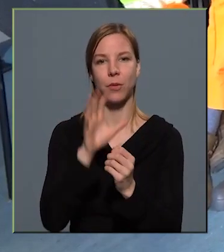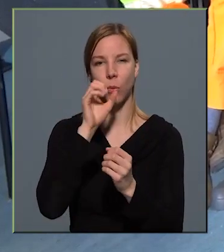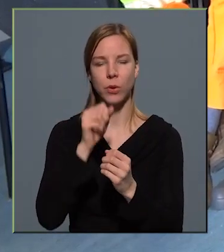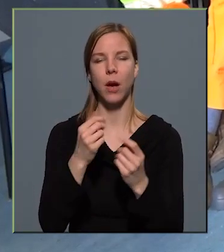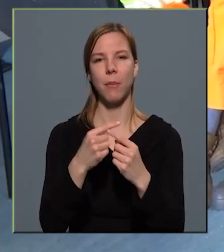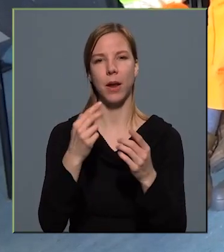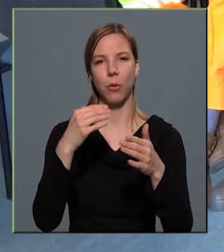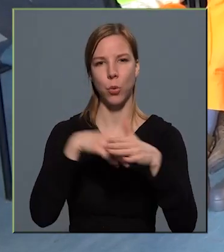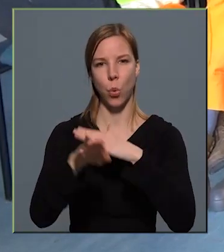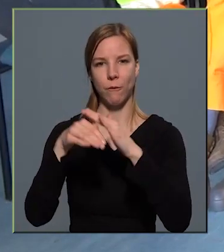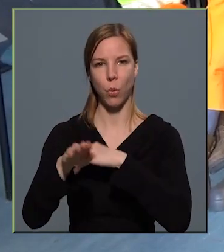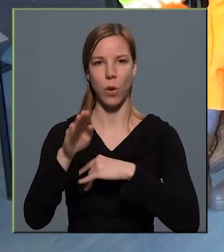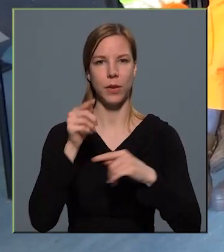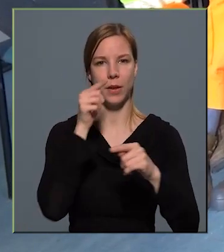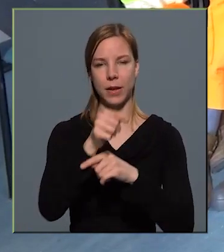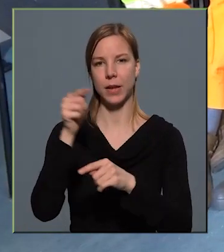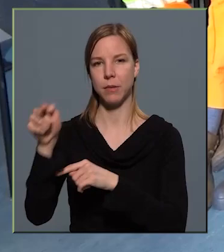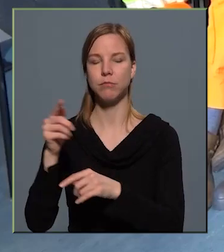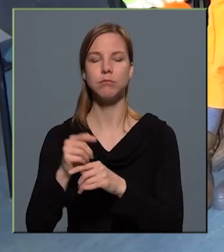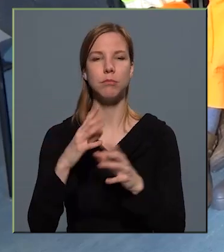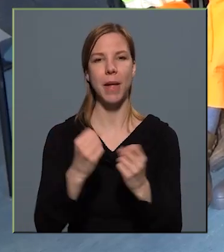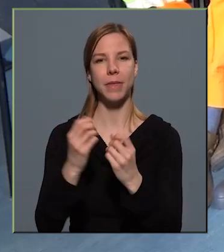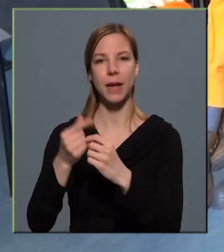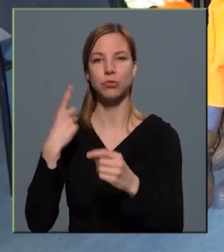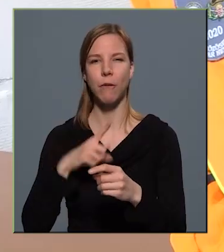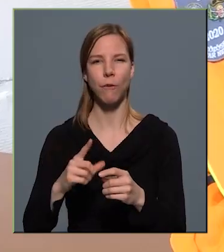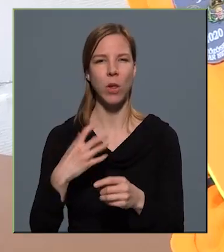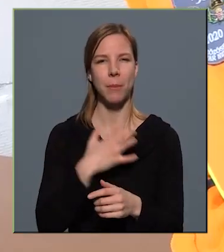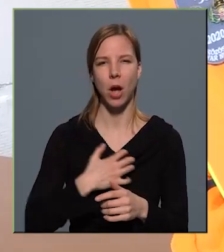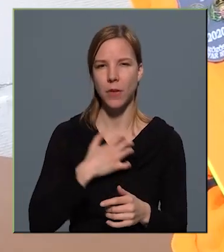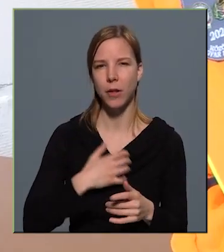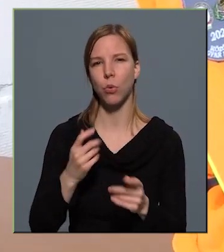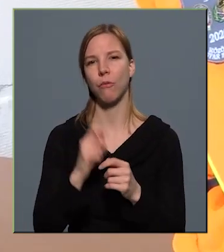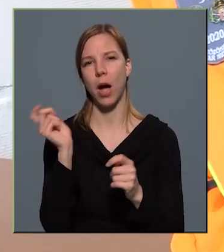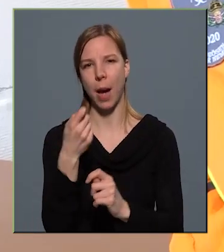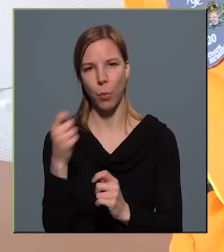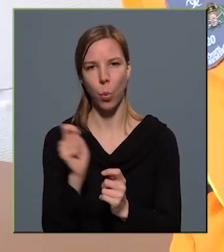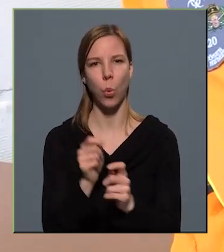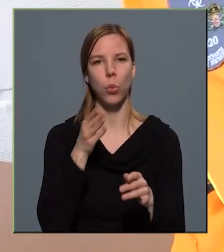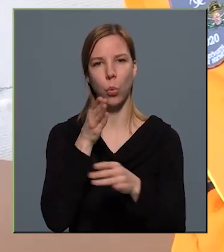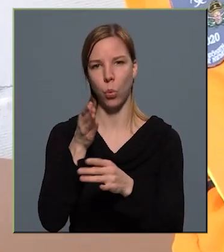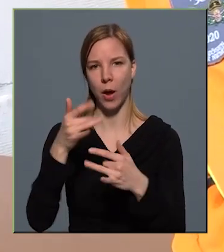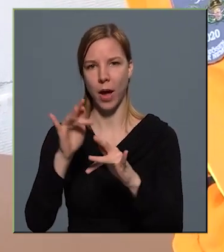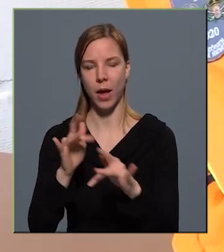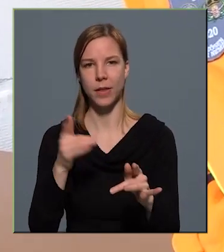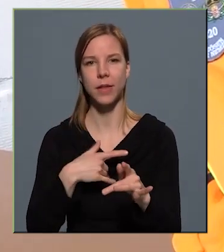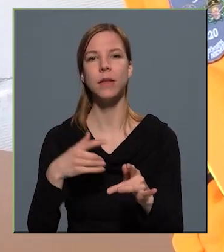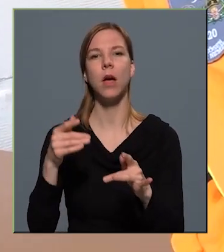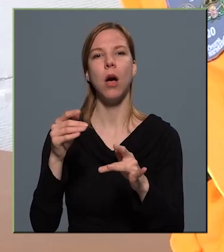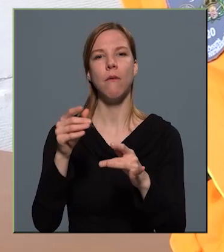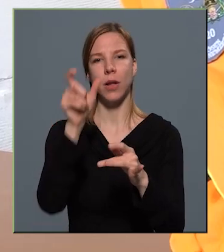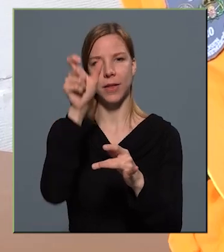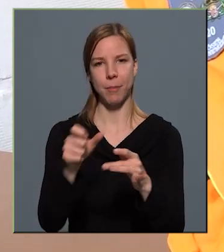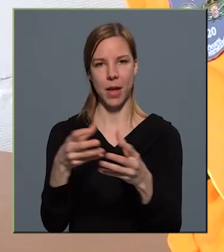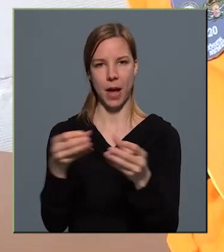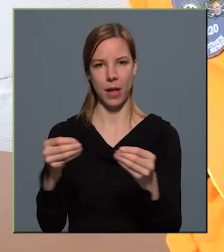részt vettek már. Elemi csapások, természeti és ipari katasztrófák, háborús konfliktusok, valamint személyek eltűnése esetén is